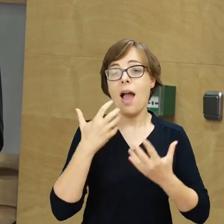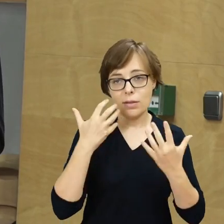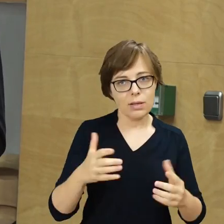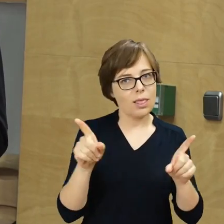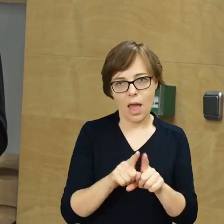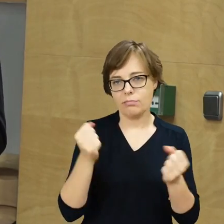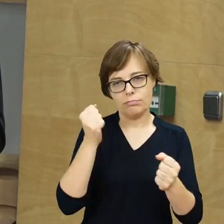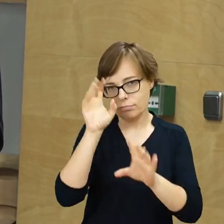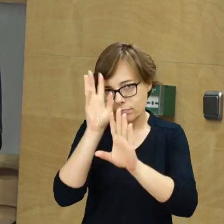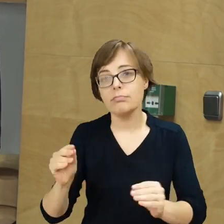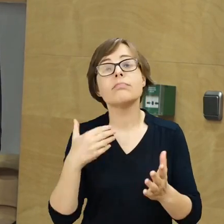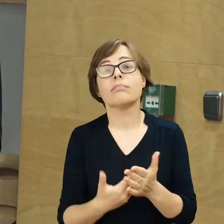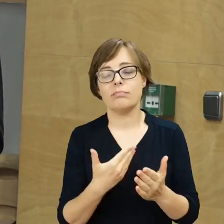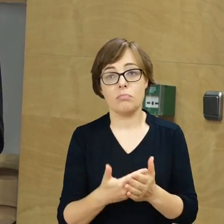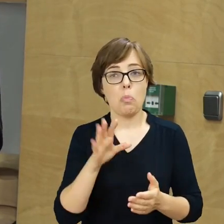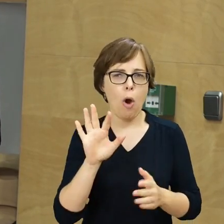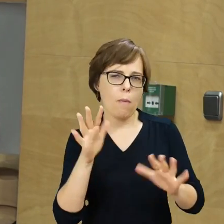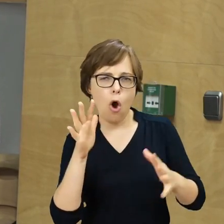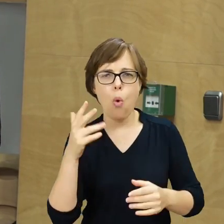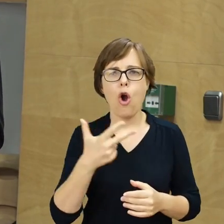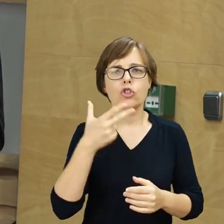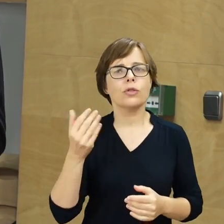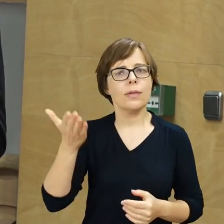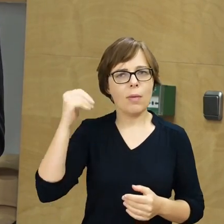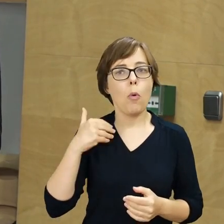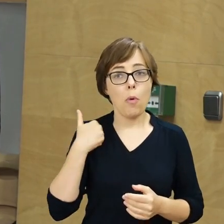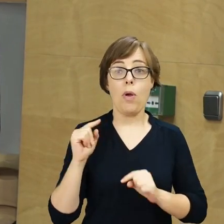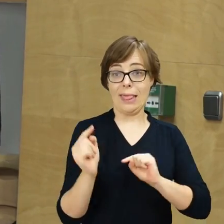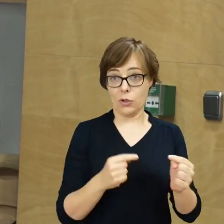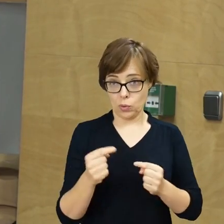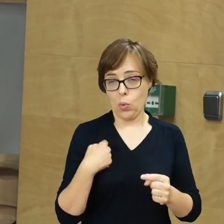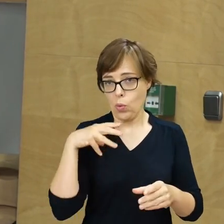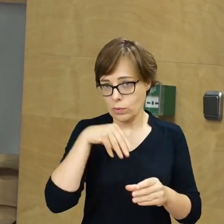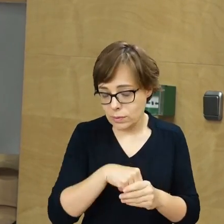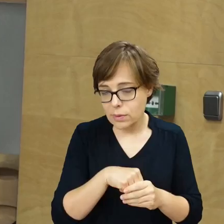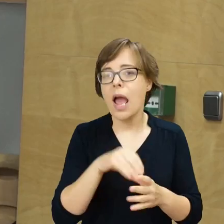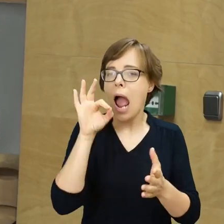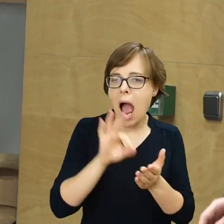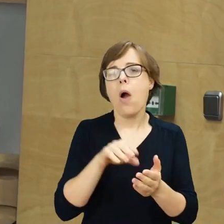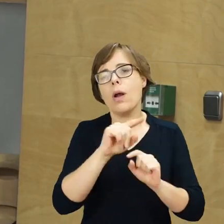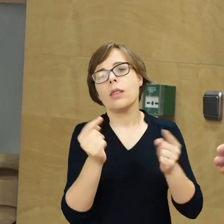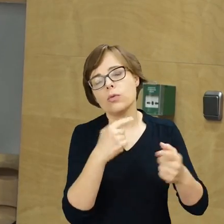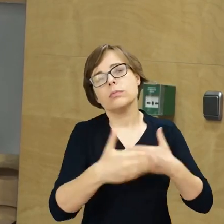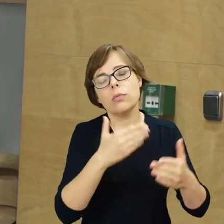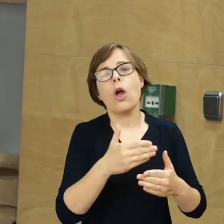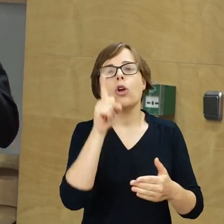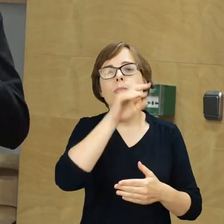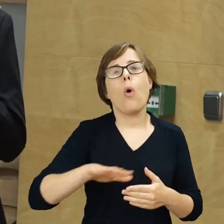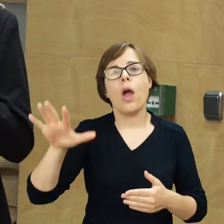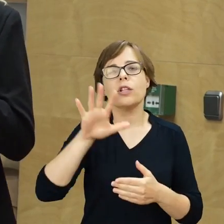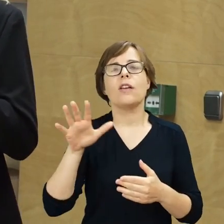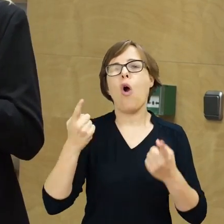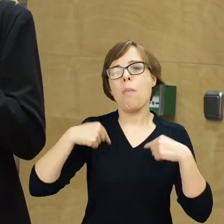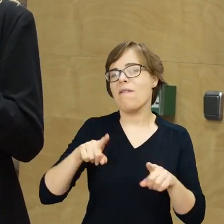dlatego że jakieś 3 dni temu byłam na dyskusji, na której jak zawsze zeszło, że to społeczeństwo obywatelskie, to ono takie nieaktywne,